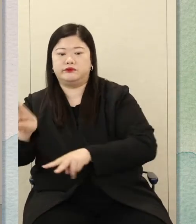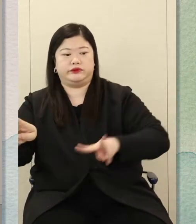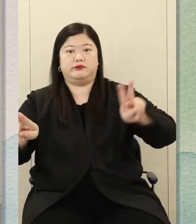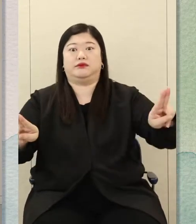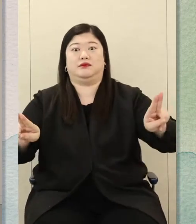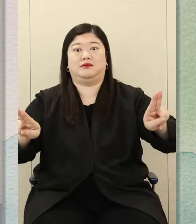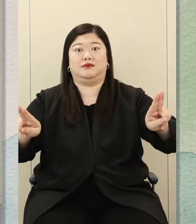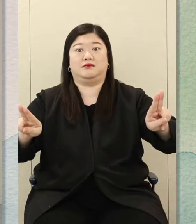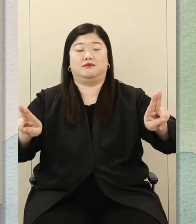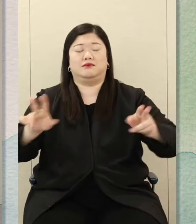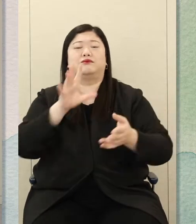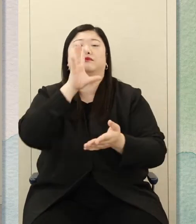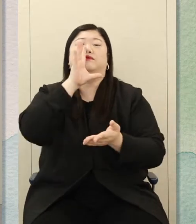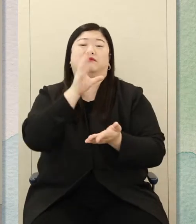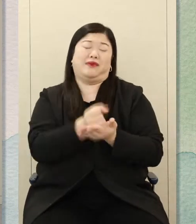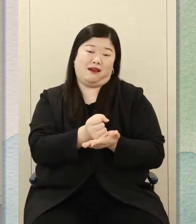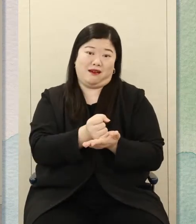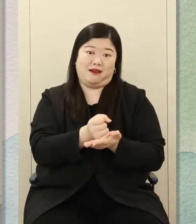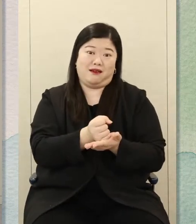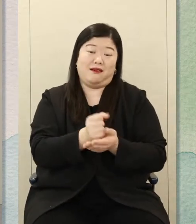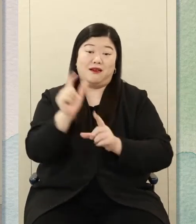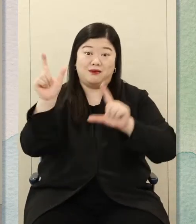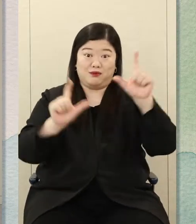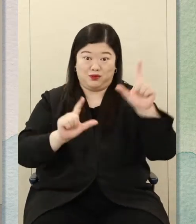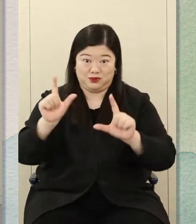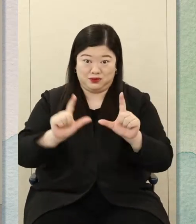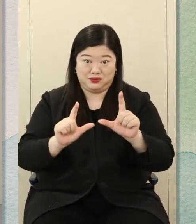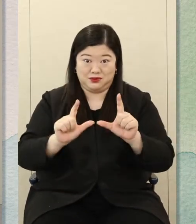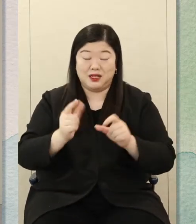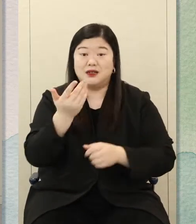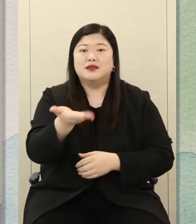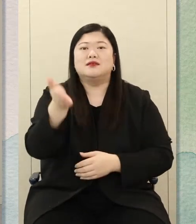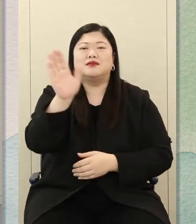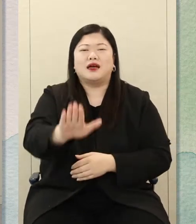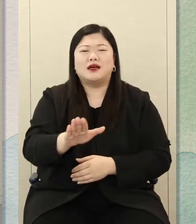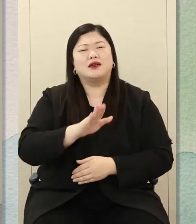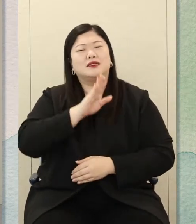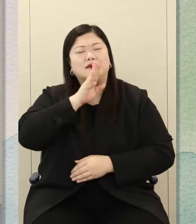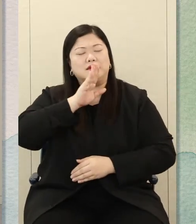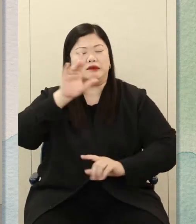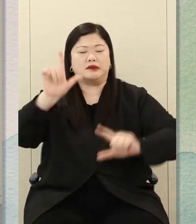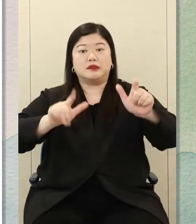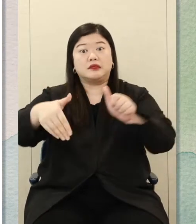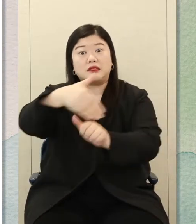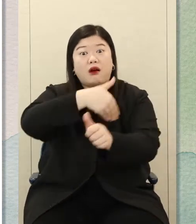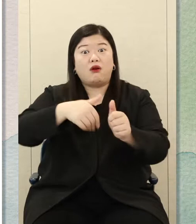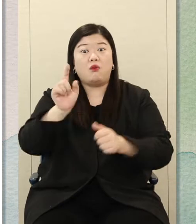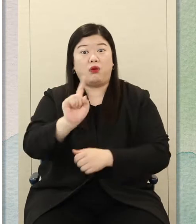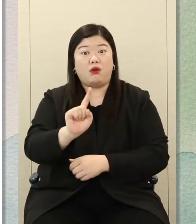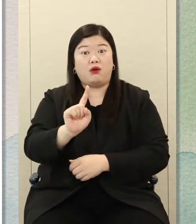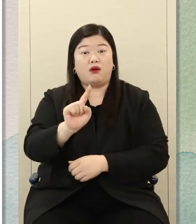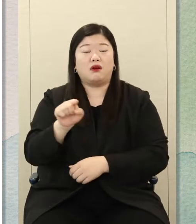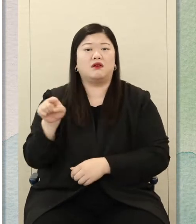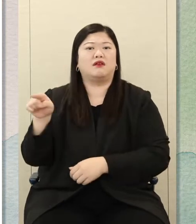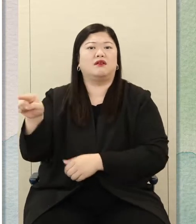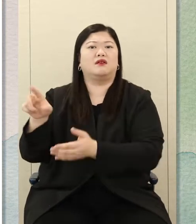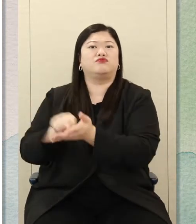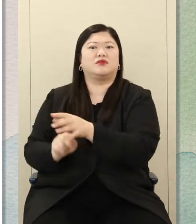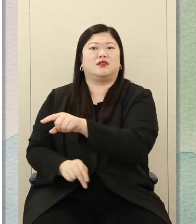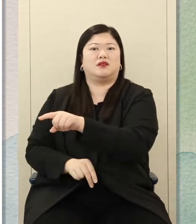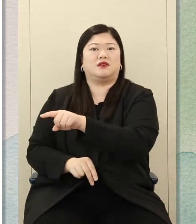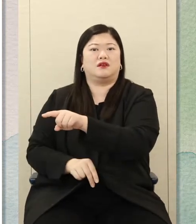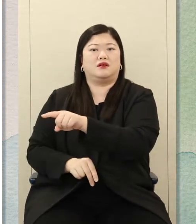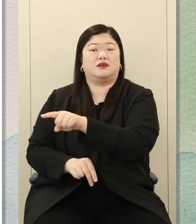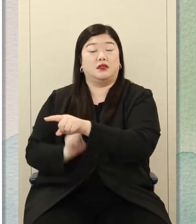있습니다. 근데 저희 현실은 어떻게 되냐면, 예, 사실은 제일 문제가 되는 거, 예, 오른쪽에 있습니다. 제일 좋은